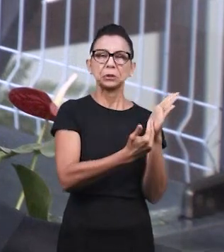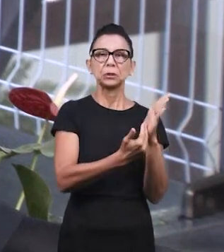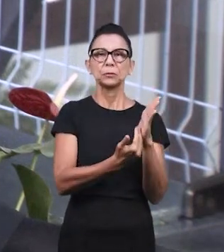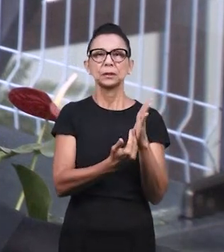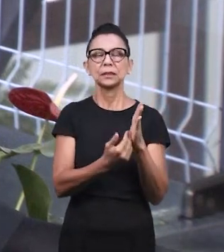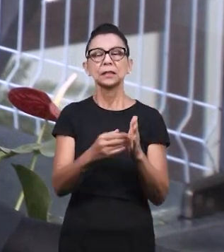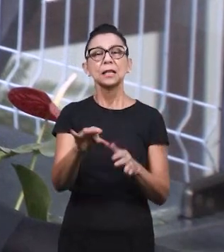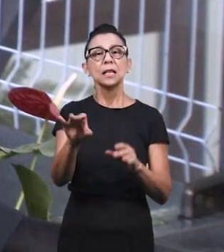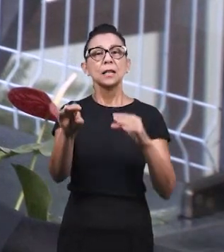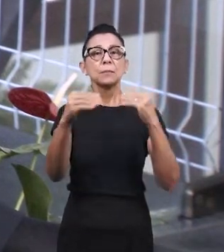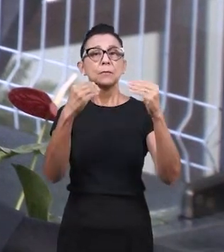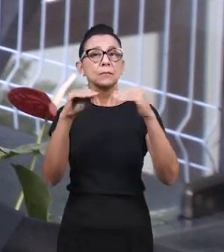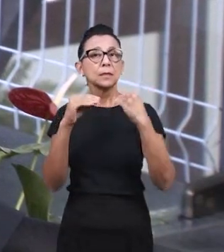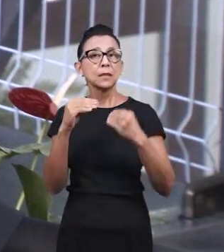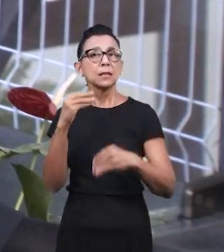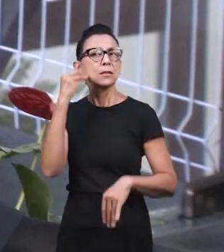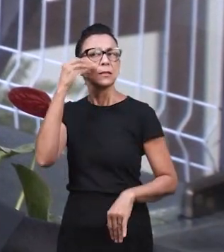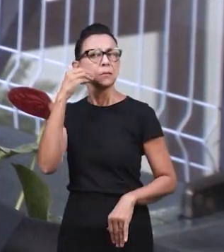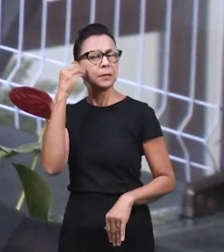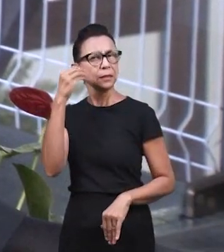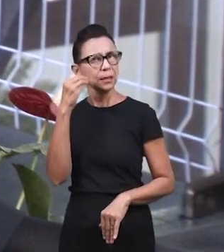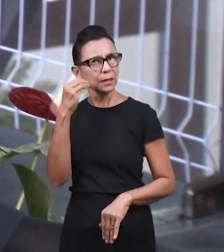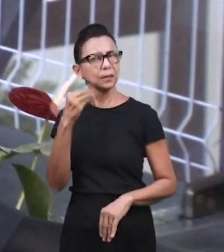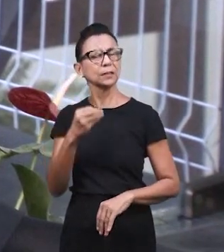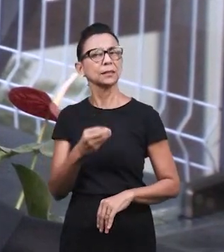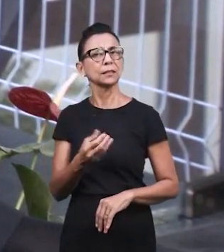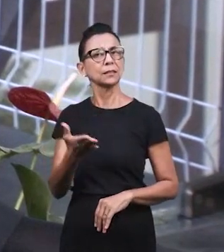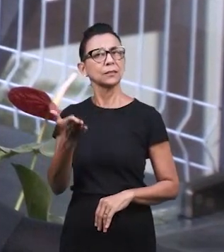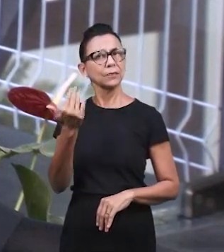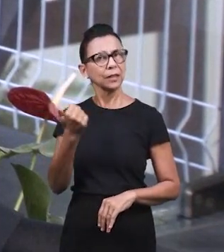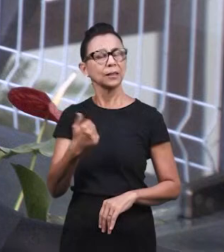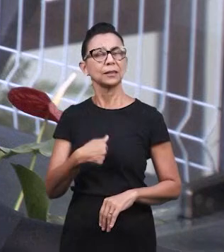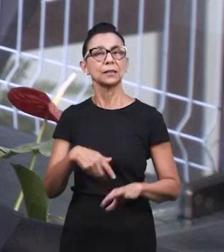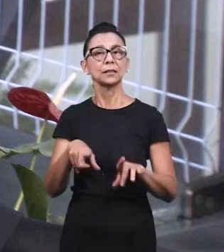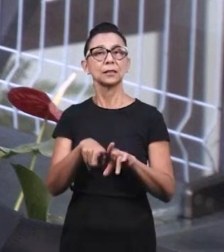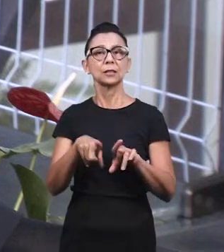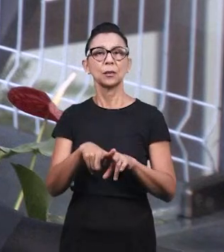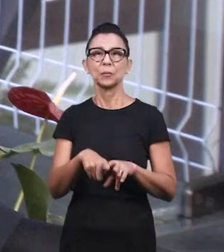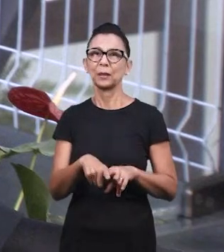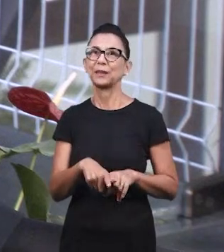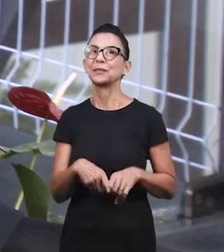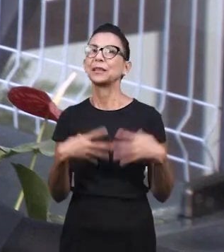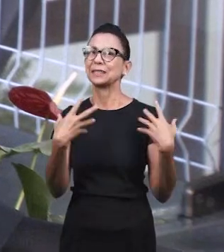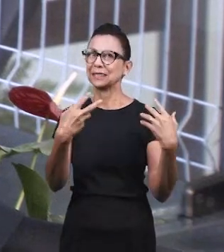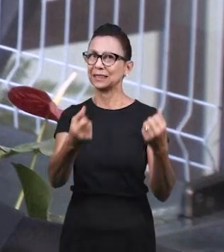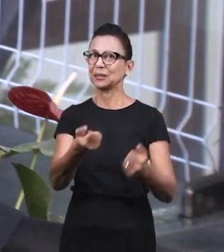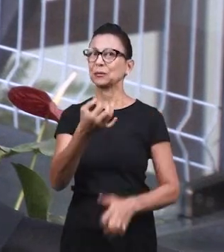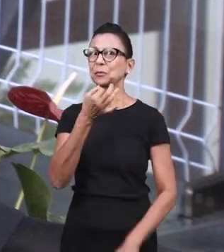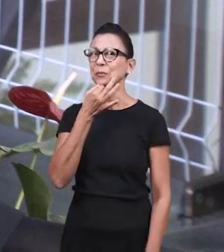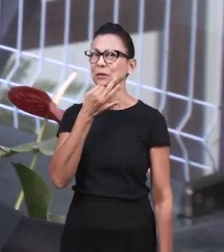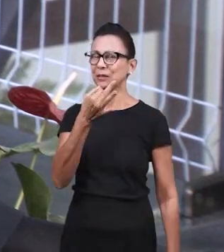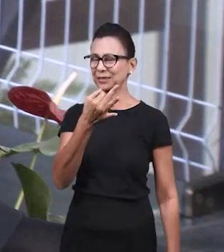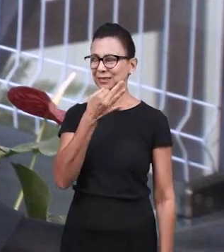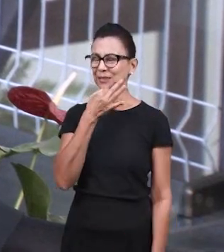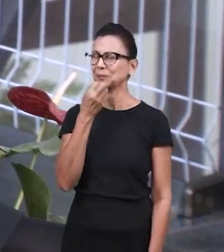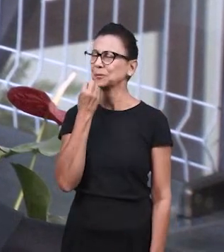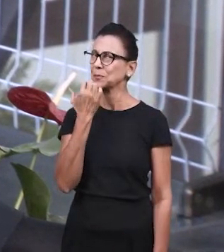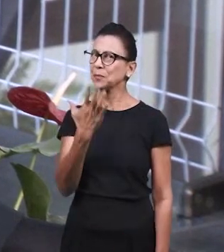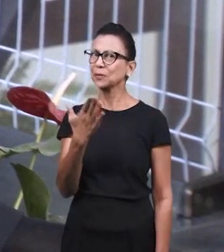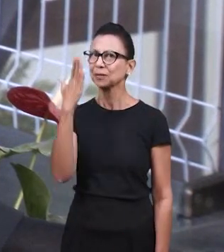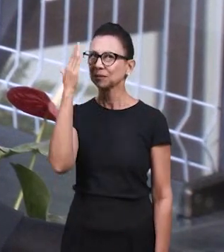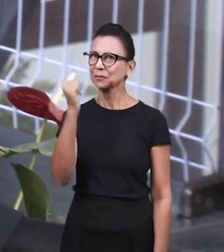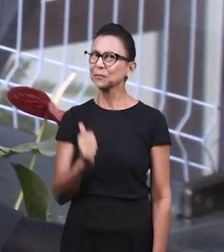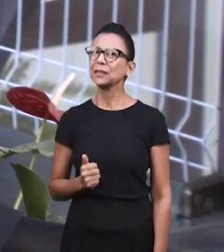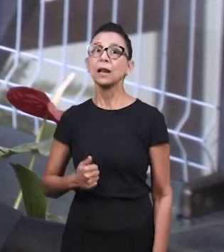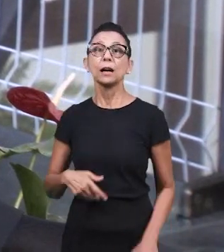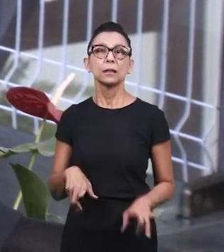ce que vous aimez le plus, quelles sont vos expériences avec le message transmis ici. Vous nous envoyer aussi vos suggestions. Il sera